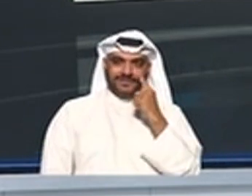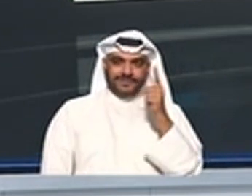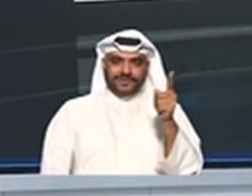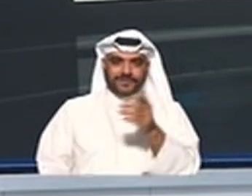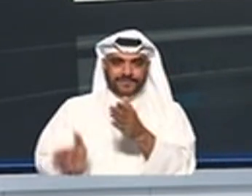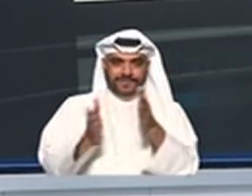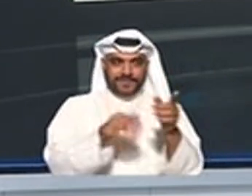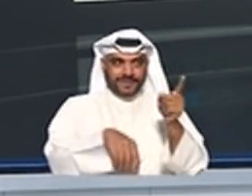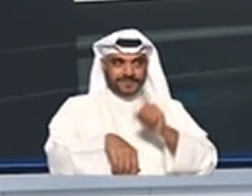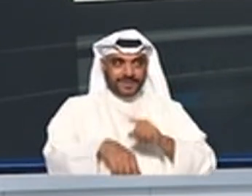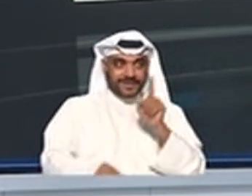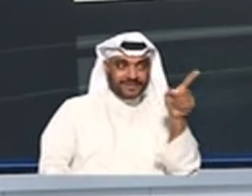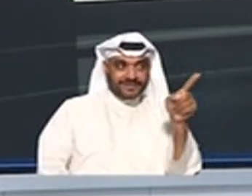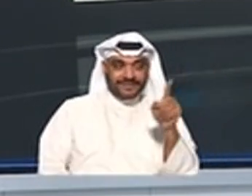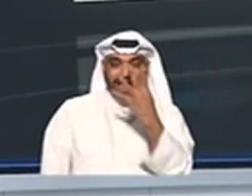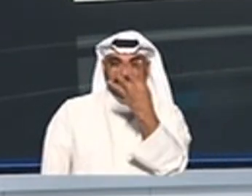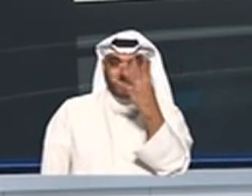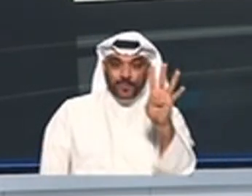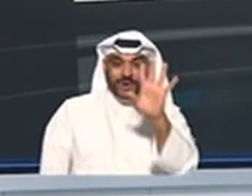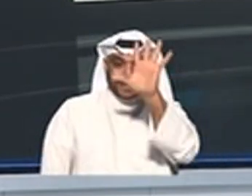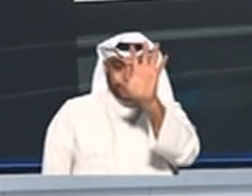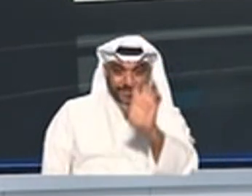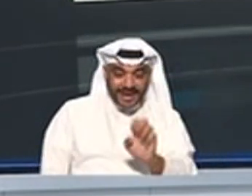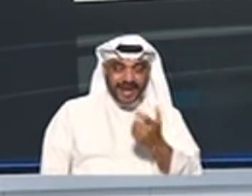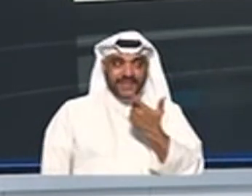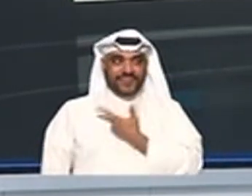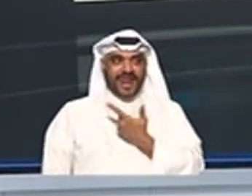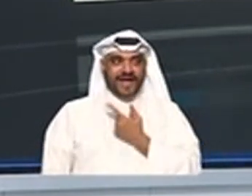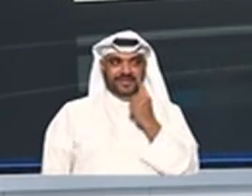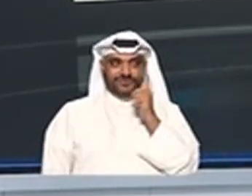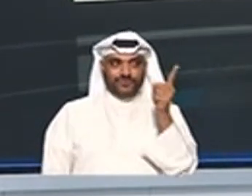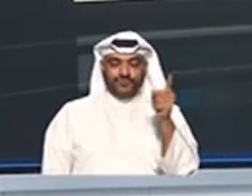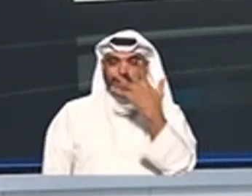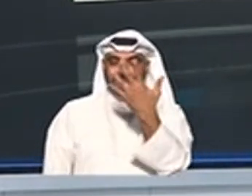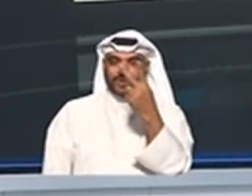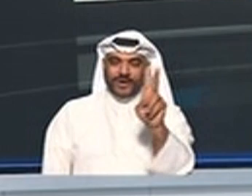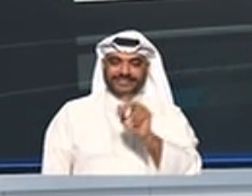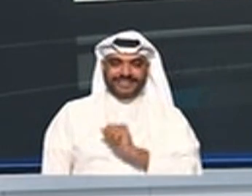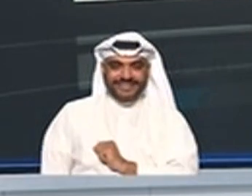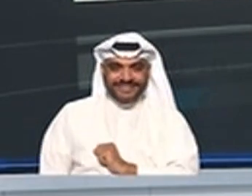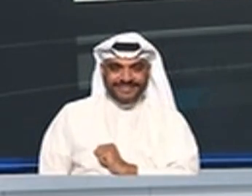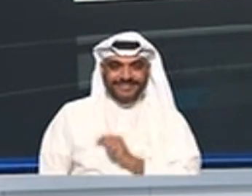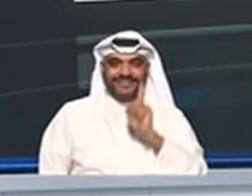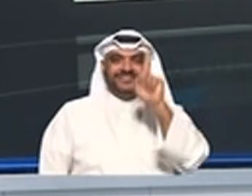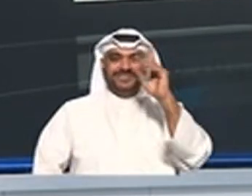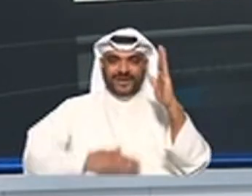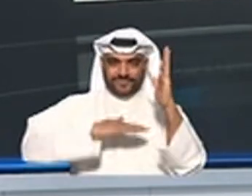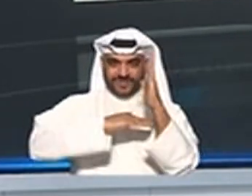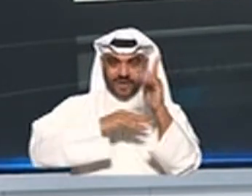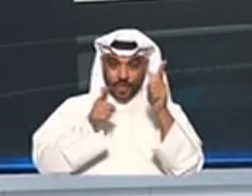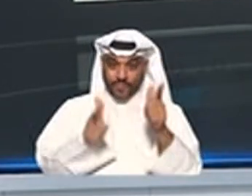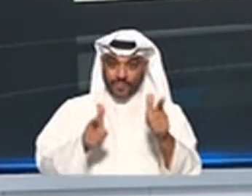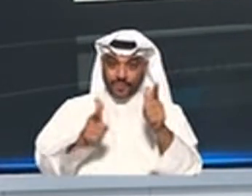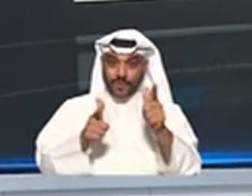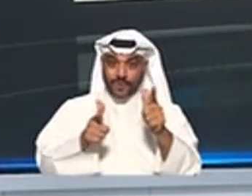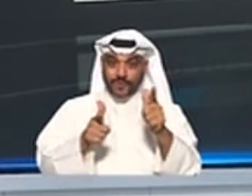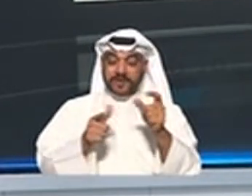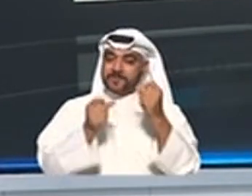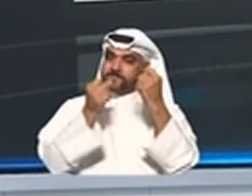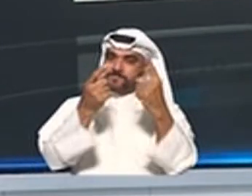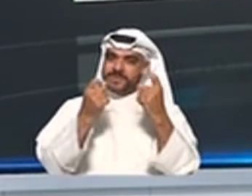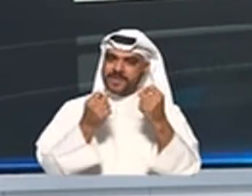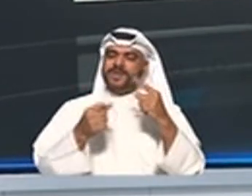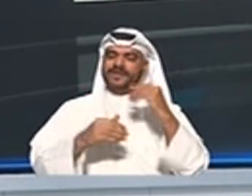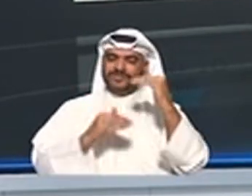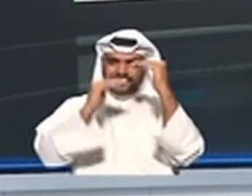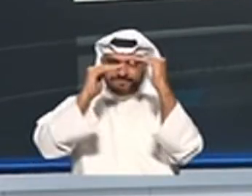والصغرى 25 درجة مئوية. أعزائي المشاهدين، الأجواء الحارة نسبيا خلال فترة الظهيرة وخلال فترة النهار مستمرة، والاعتدال ملحوظ